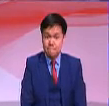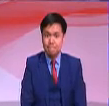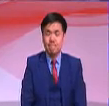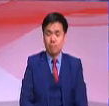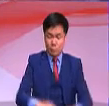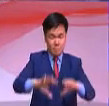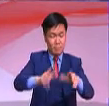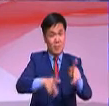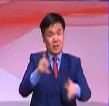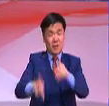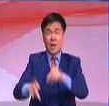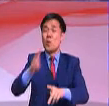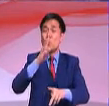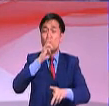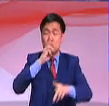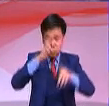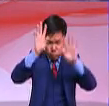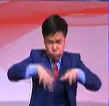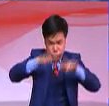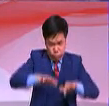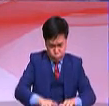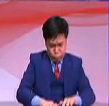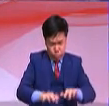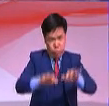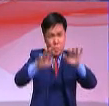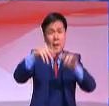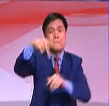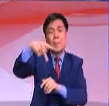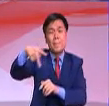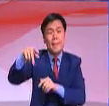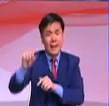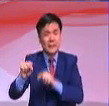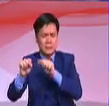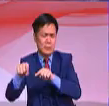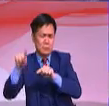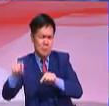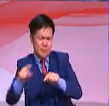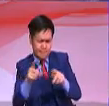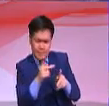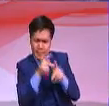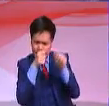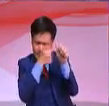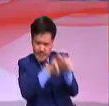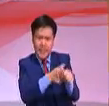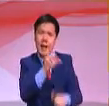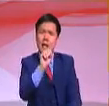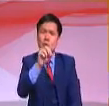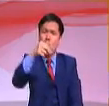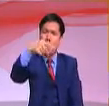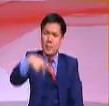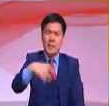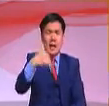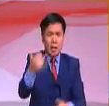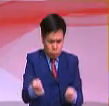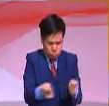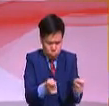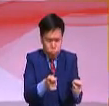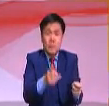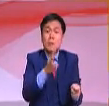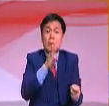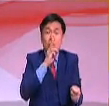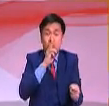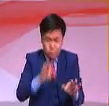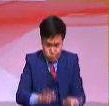Penduduk terjejas banjir di Pusat Pemindahan Sementara PPS perlu patuh prosedur operasi standard SOP pengurusan banjir